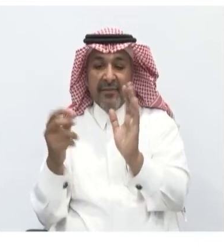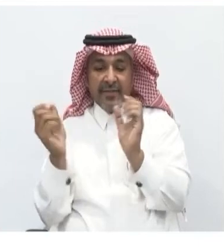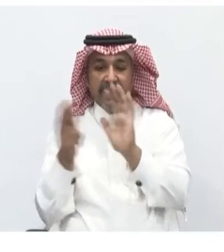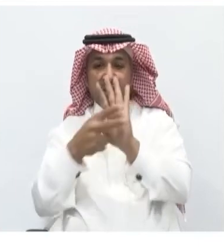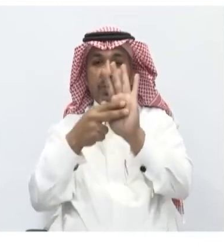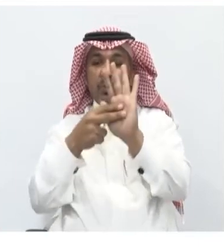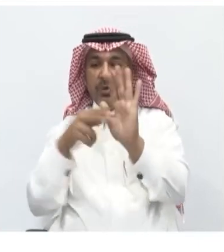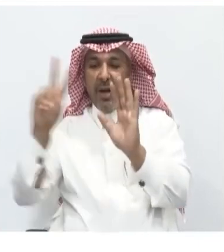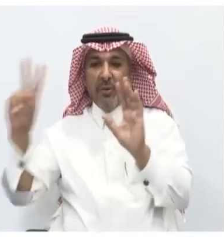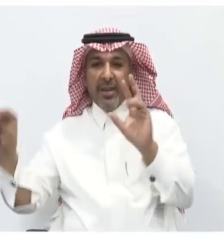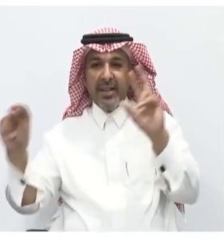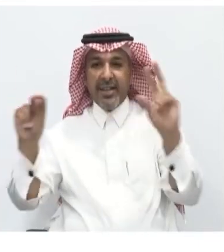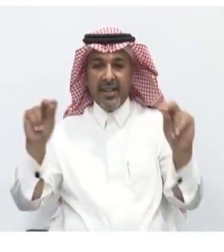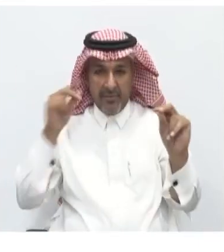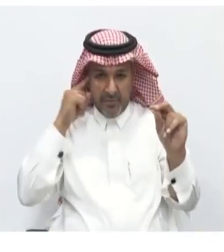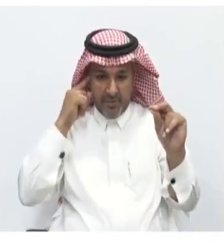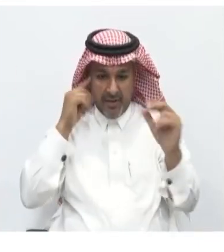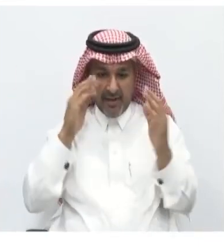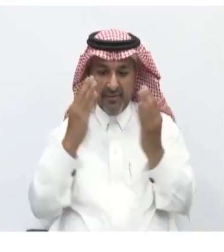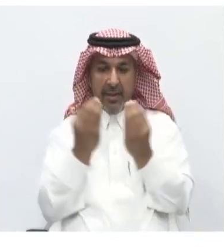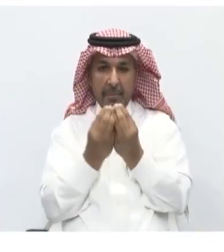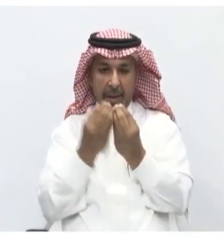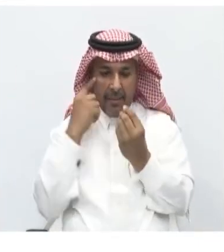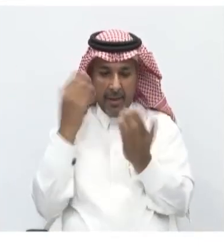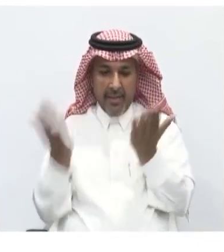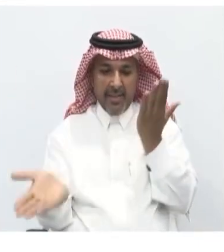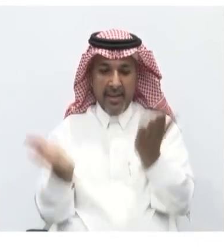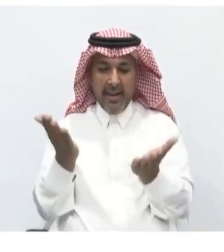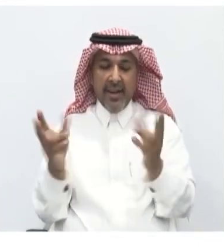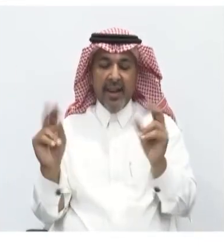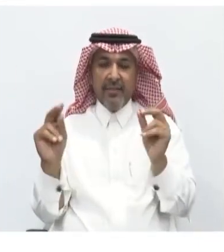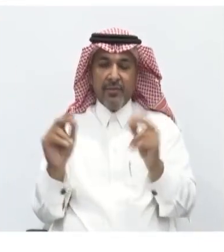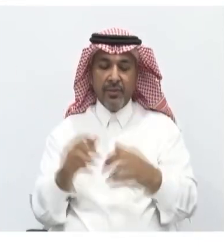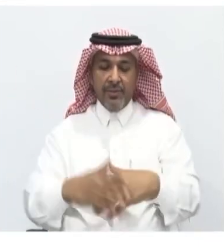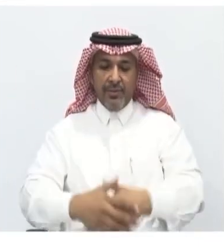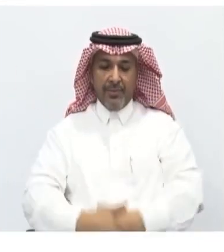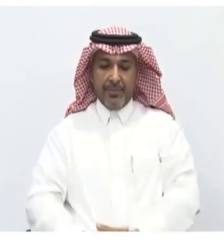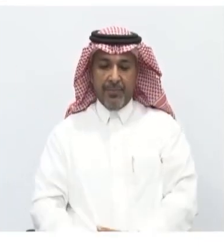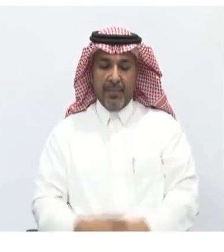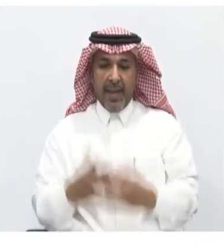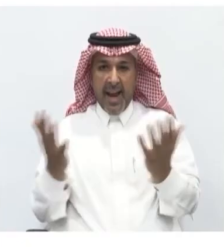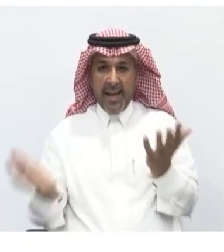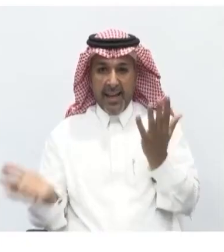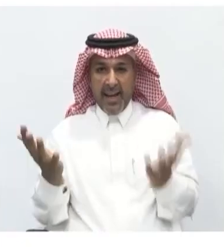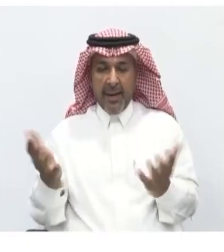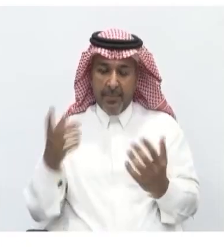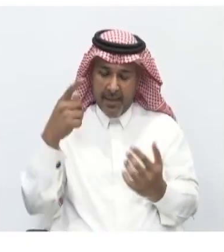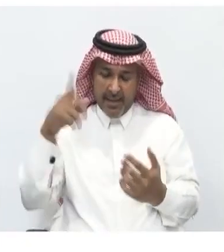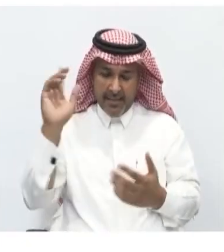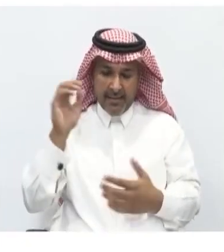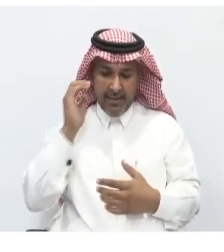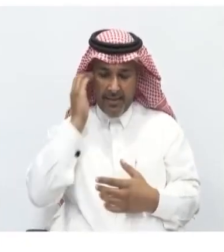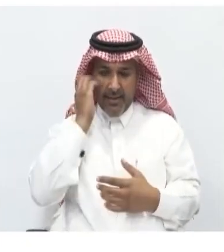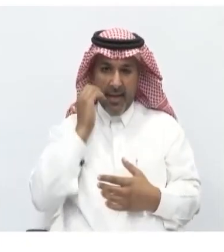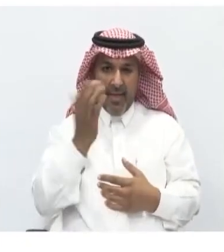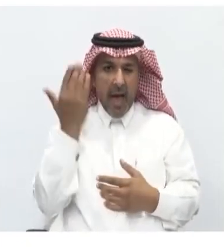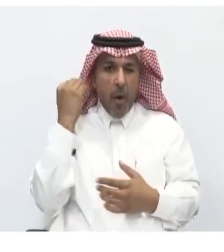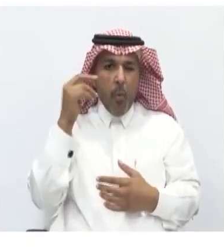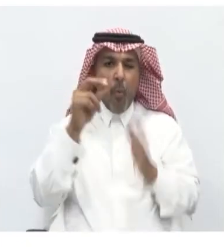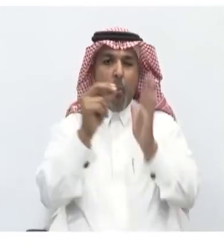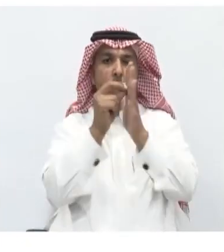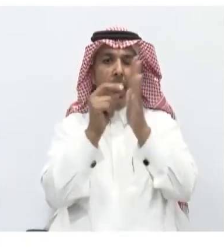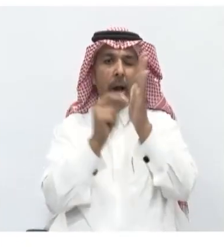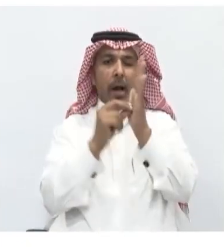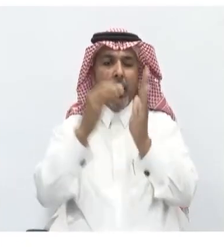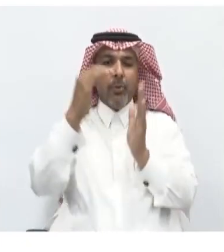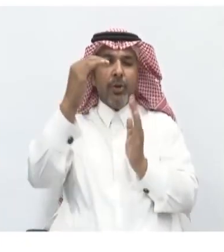جرام تساوي 319.4 جرام اذا لدينا هنا تحقيق لقانون حفظ الكتله المواد